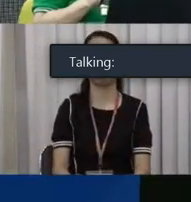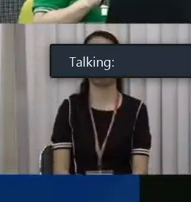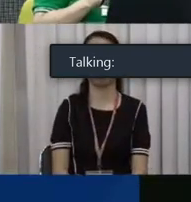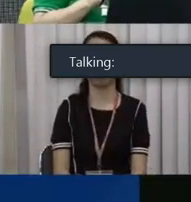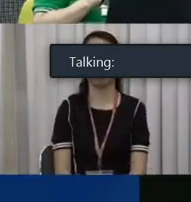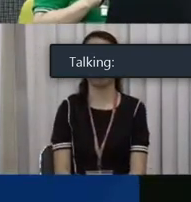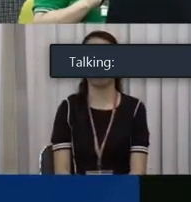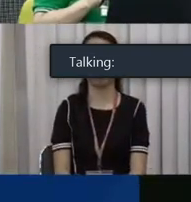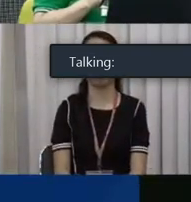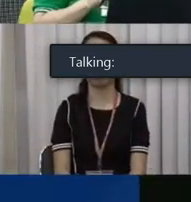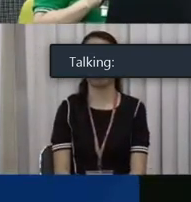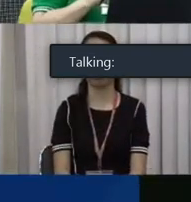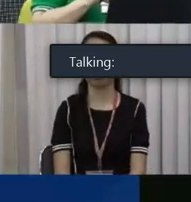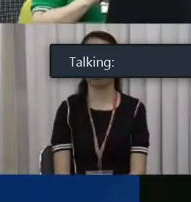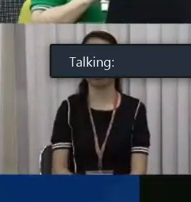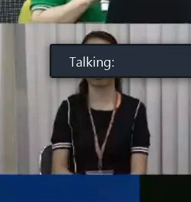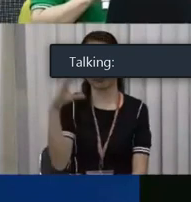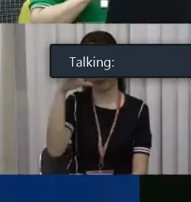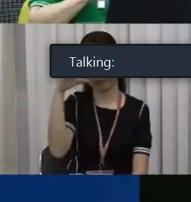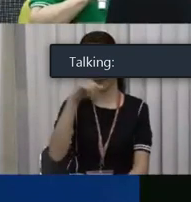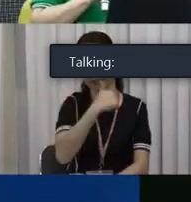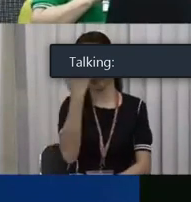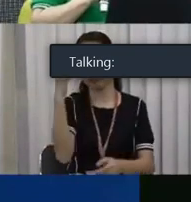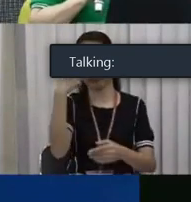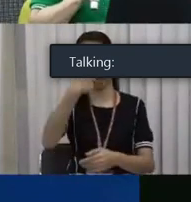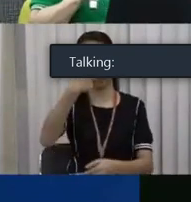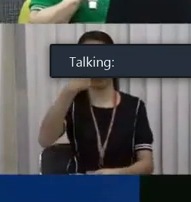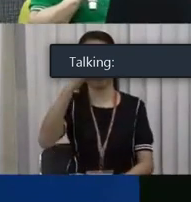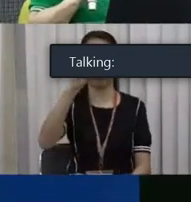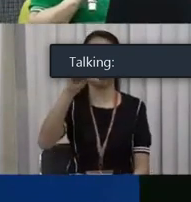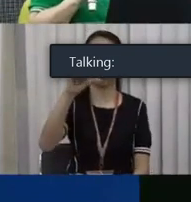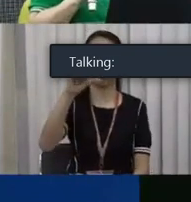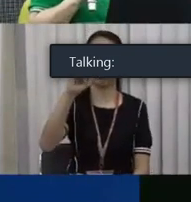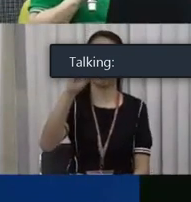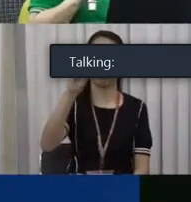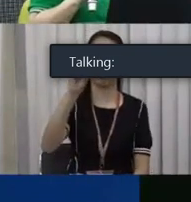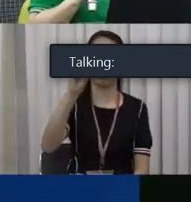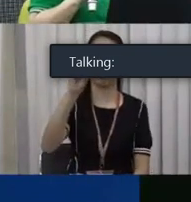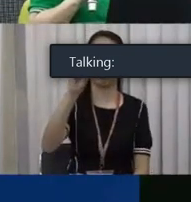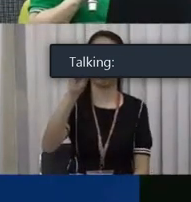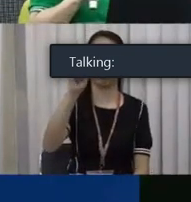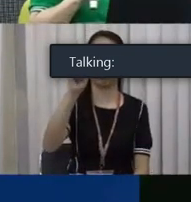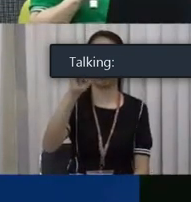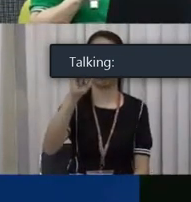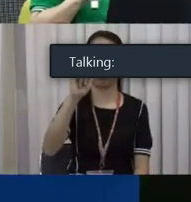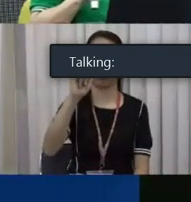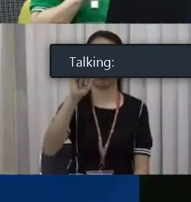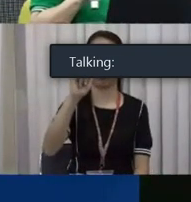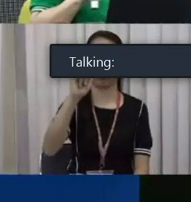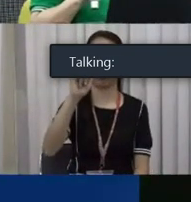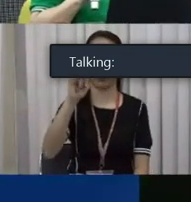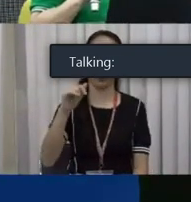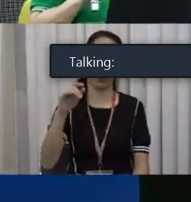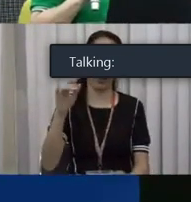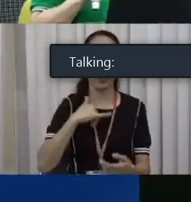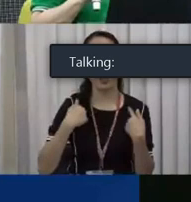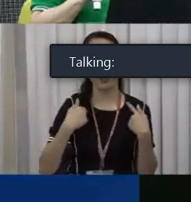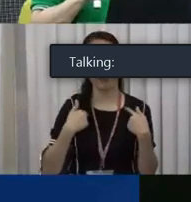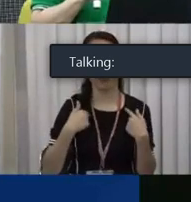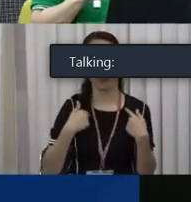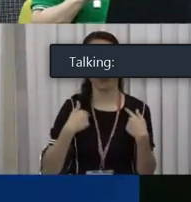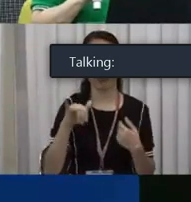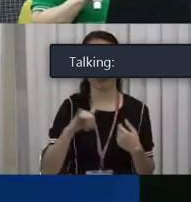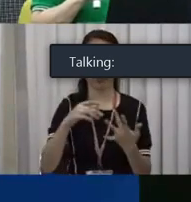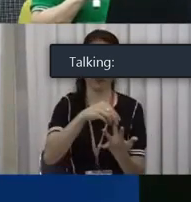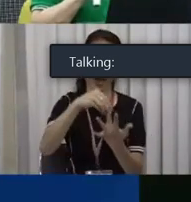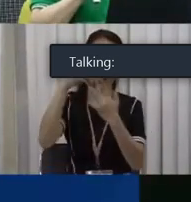Basta 12 na siya kabuok. So ato nang i-search on sa to. Then, naapote mga special holidays.